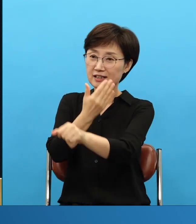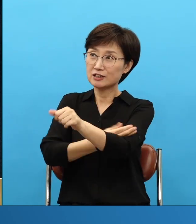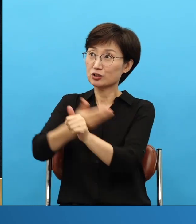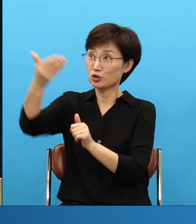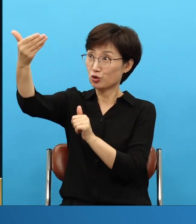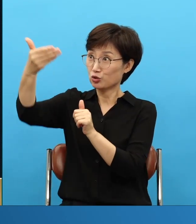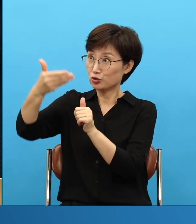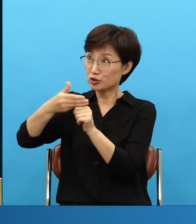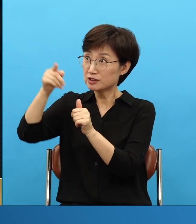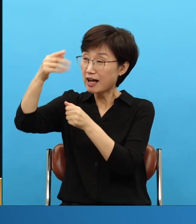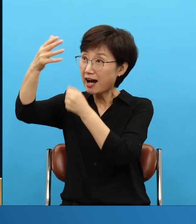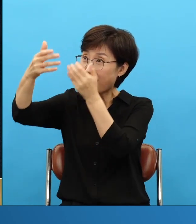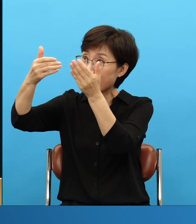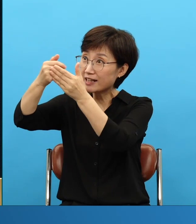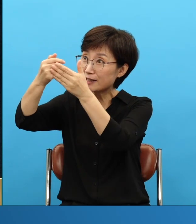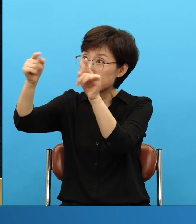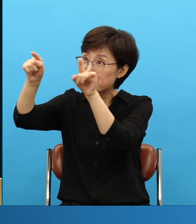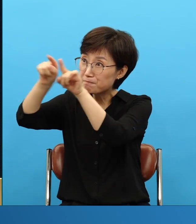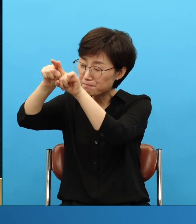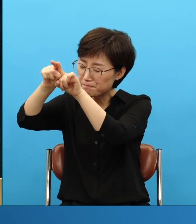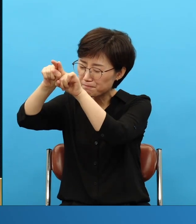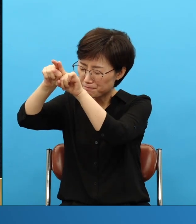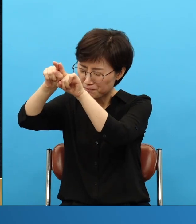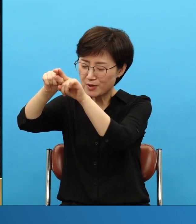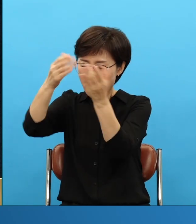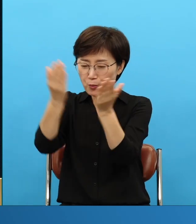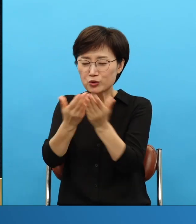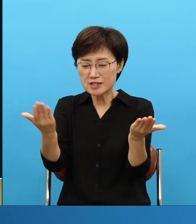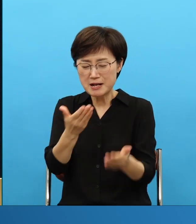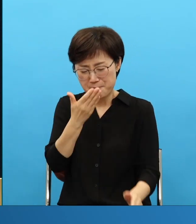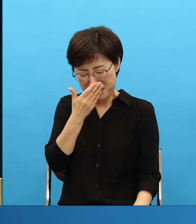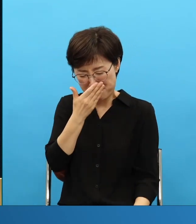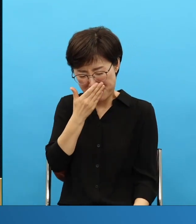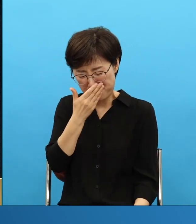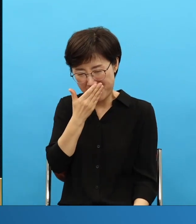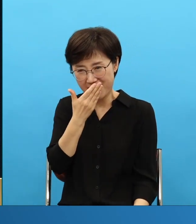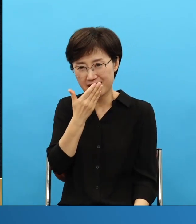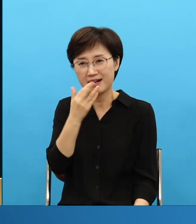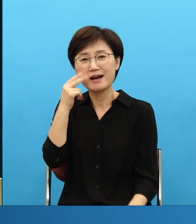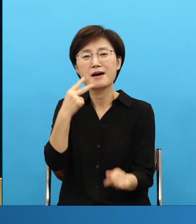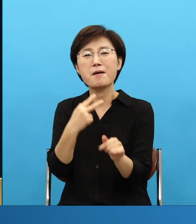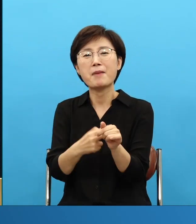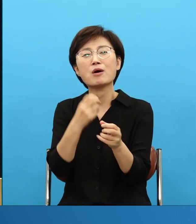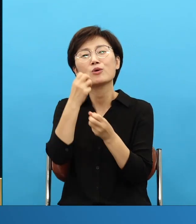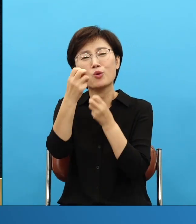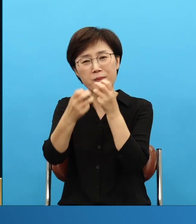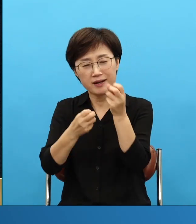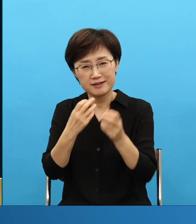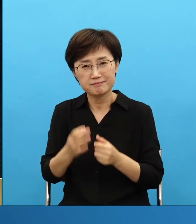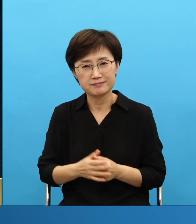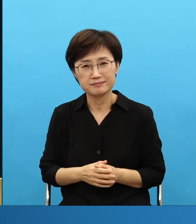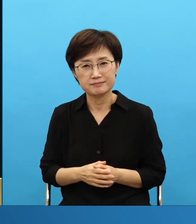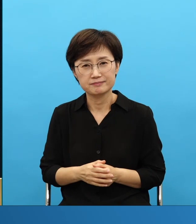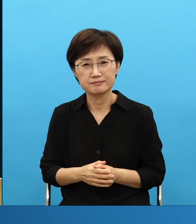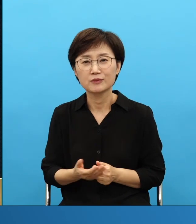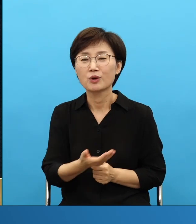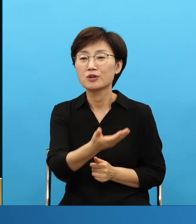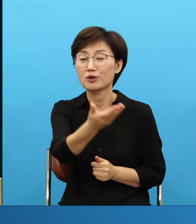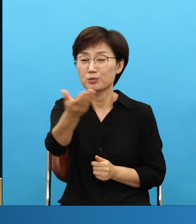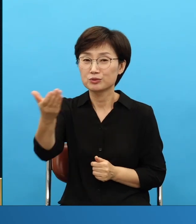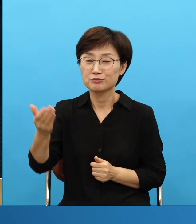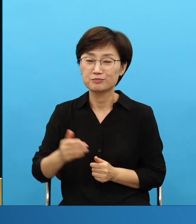주시니 안에서 모든 거 할 수 있느니라. And then he confesses, for I can do all things through him who gives me strength. 여러분